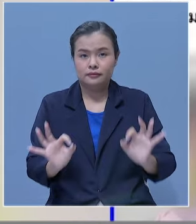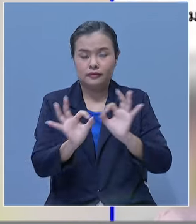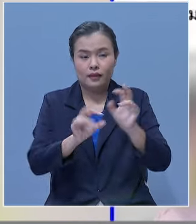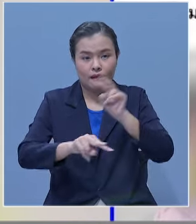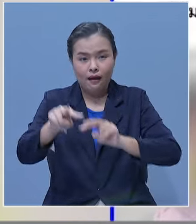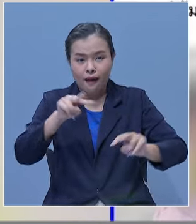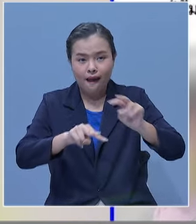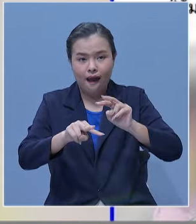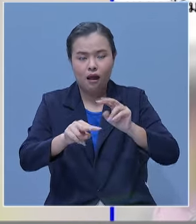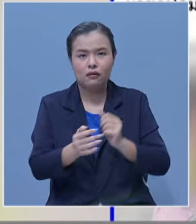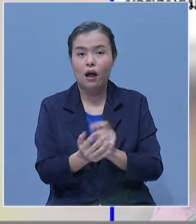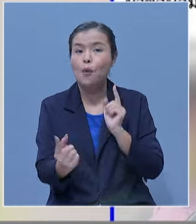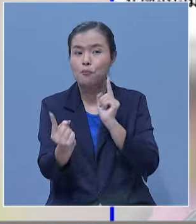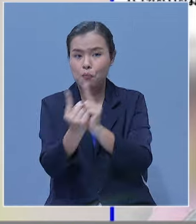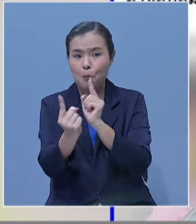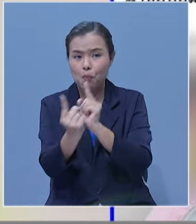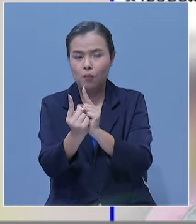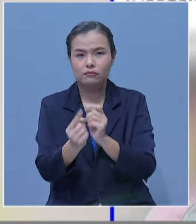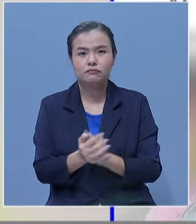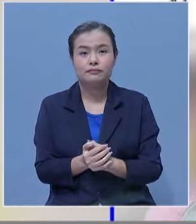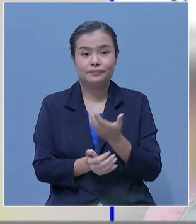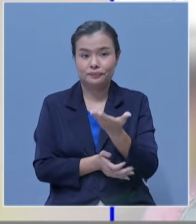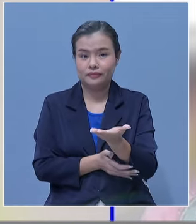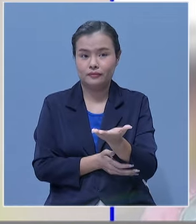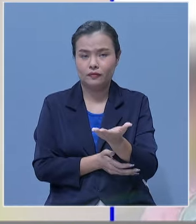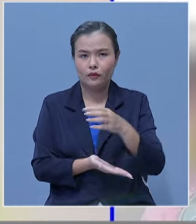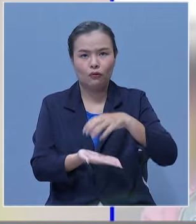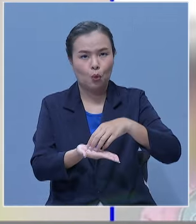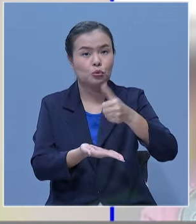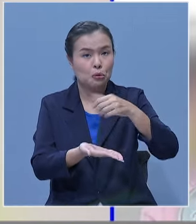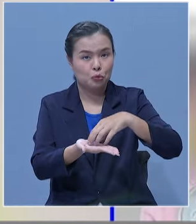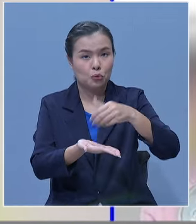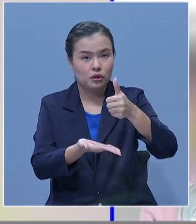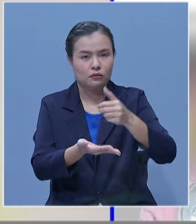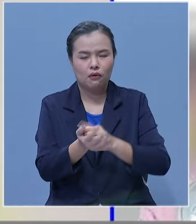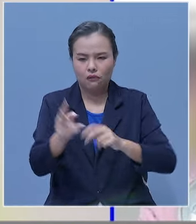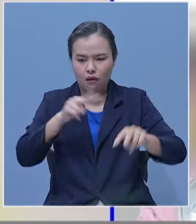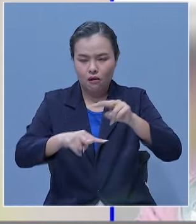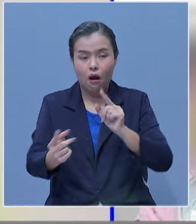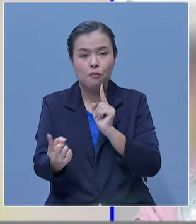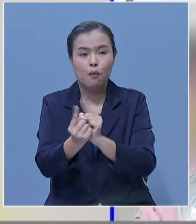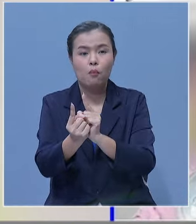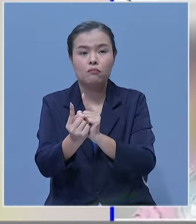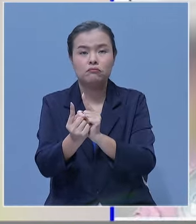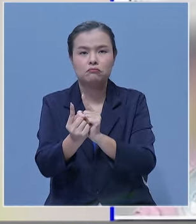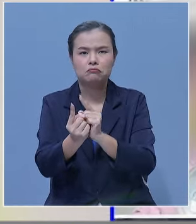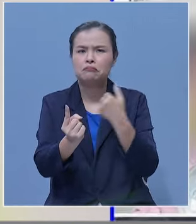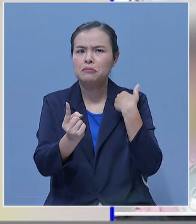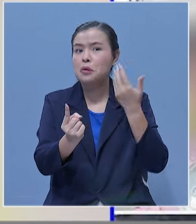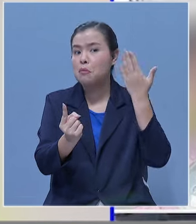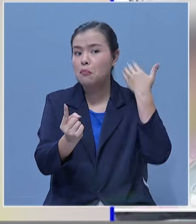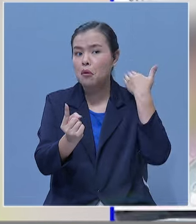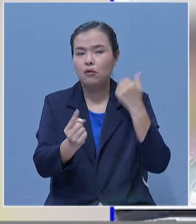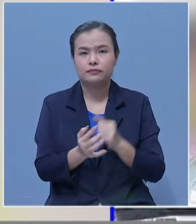หาตัวน้องมาร์ตินจนเจอเนี่ยคือต้องบอกว่าเคสของน้องมาร์ตินนี่โชคดีมากคุณจอยที่ตามหาจนเจอเพราะมันมีหลายเคสก่อนห